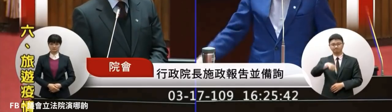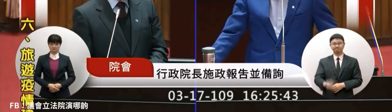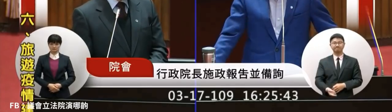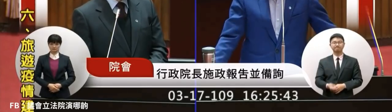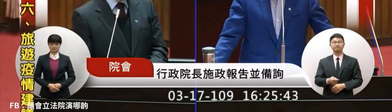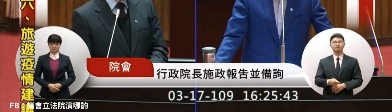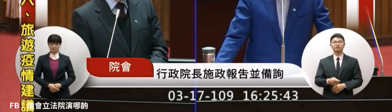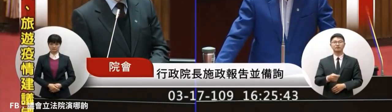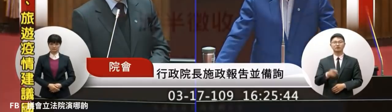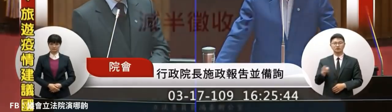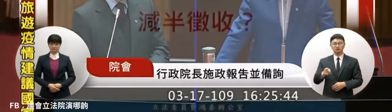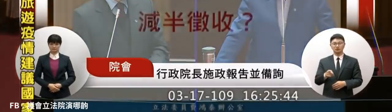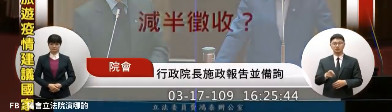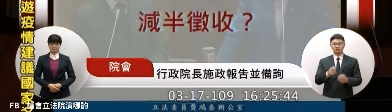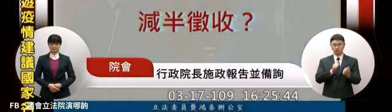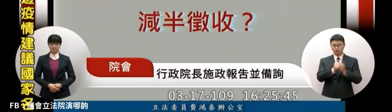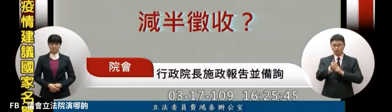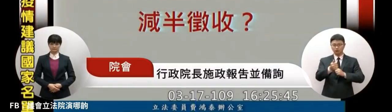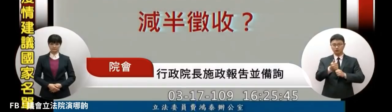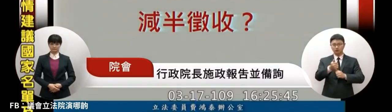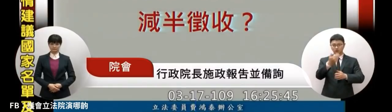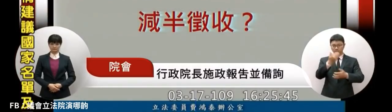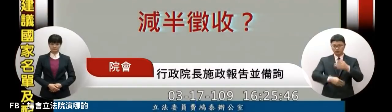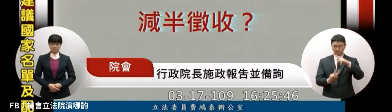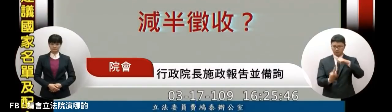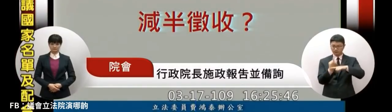不可以减半征收呢？